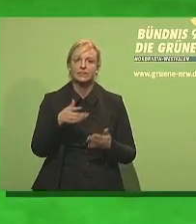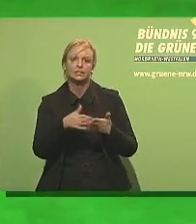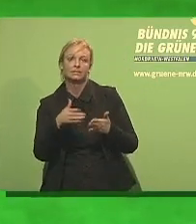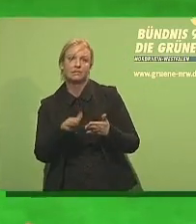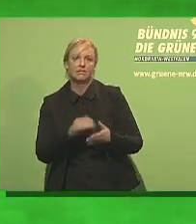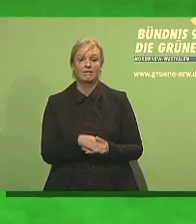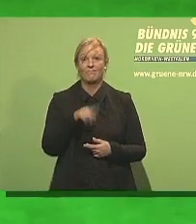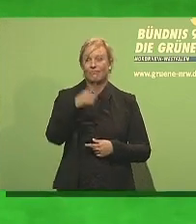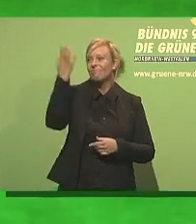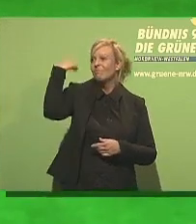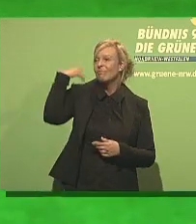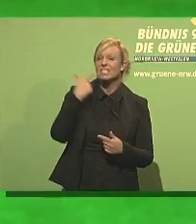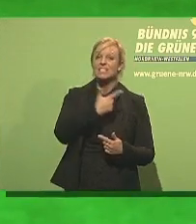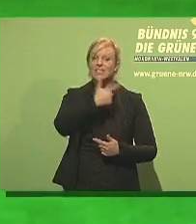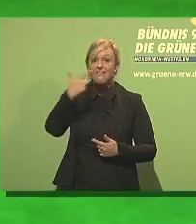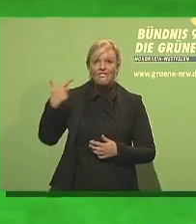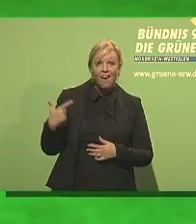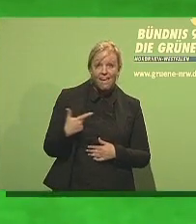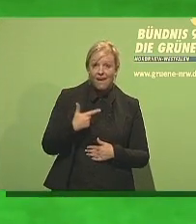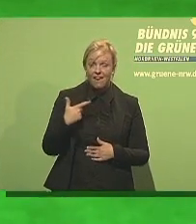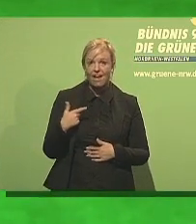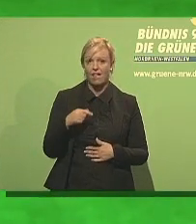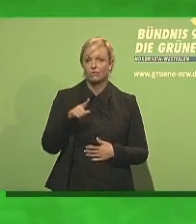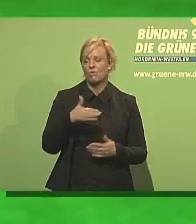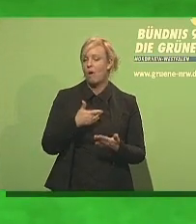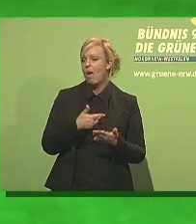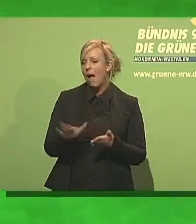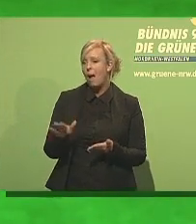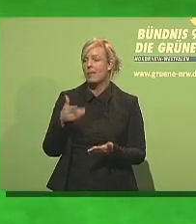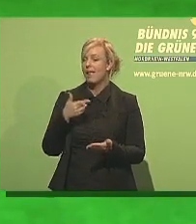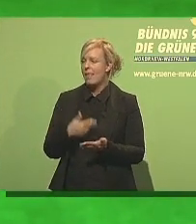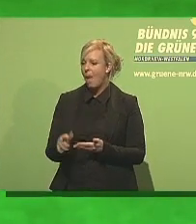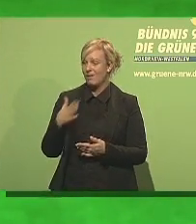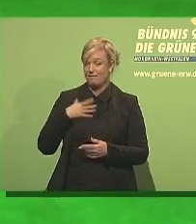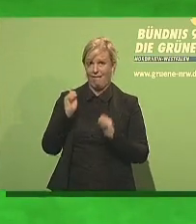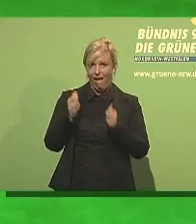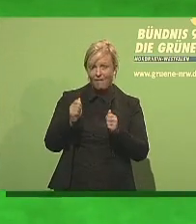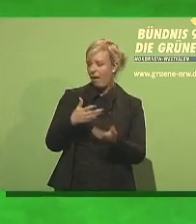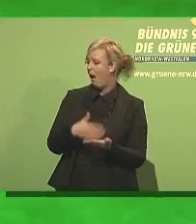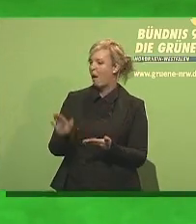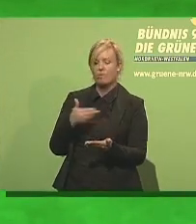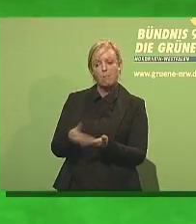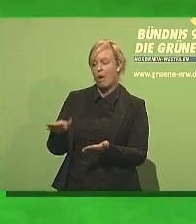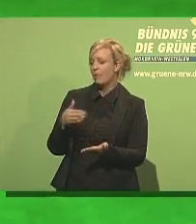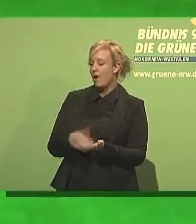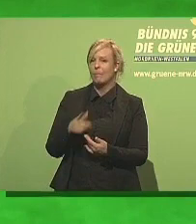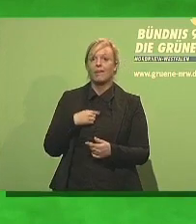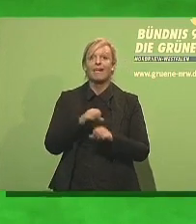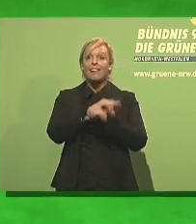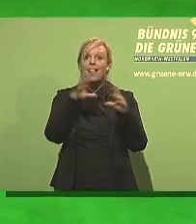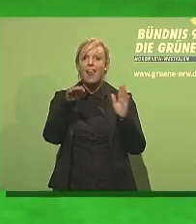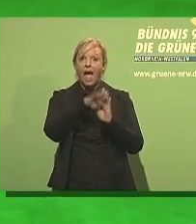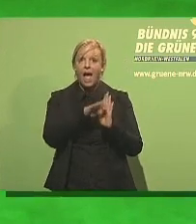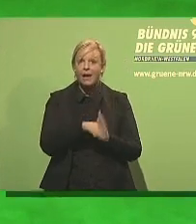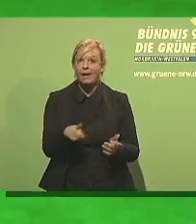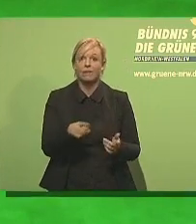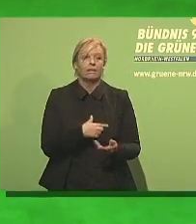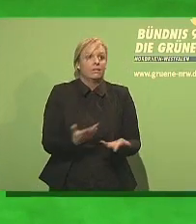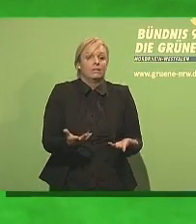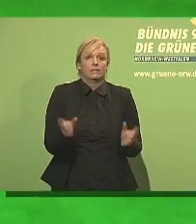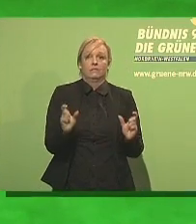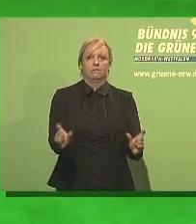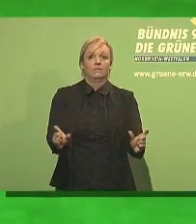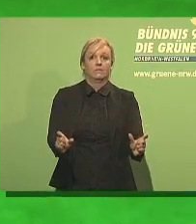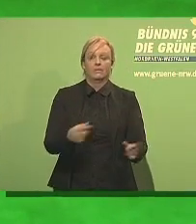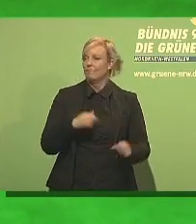verhindern seit zwei Jahren durch die Ablehnung unserer Anträge, dass hier endlich klare Regeln geschafft werden. Und das kann nicht sein,